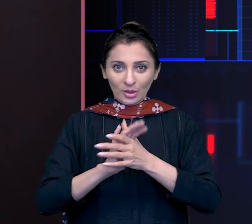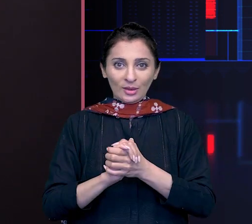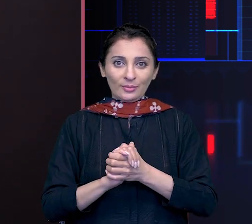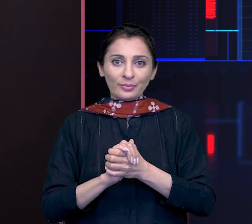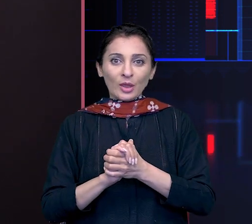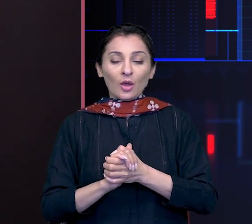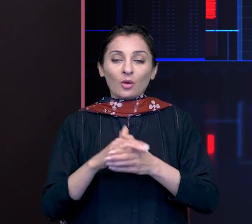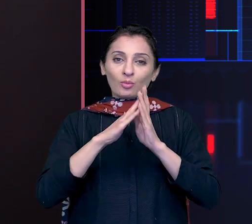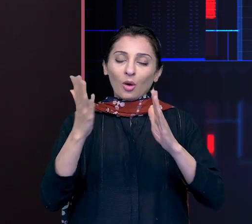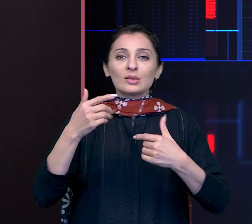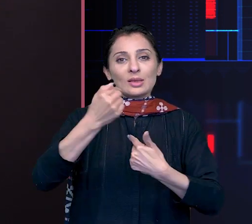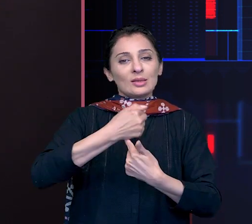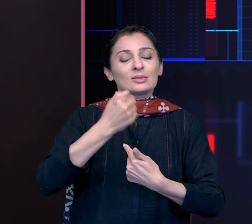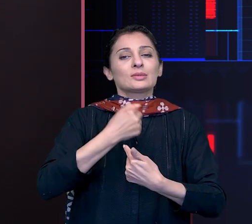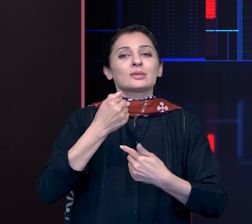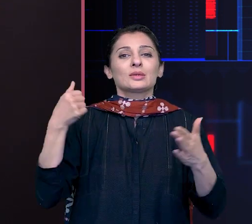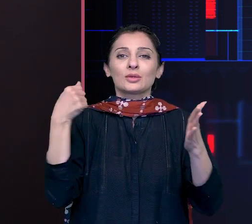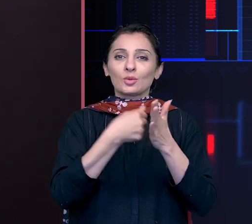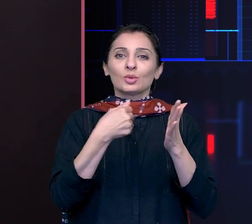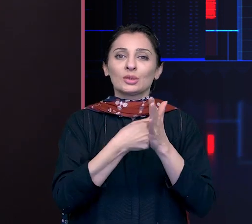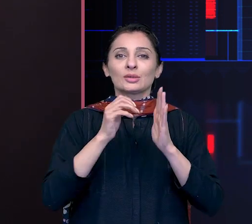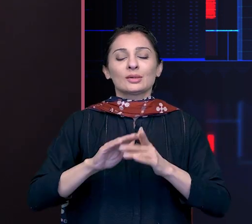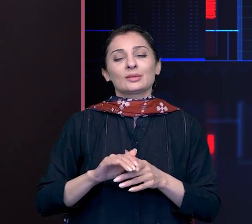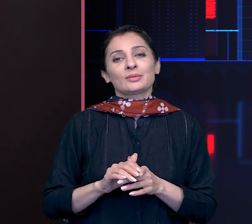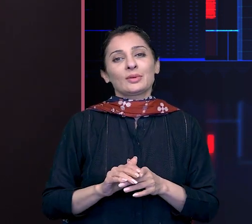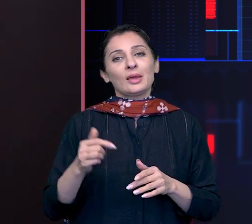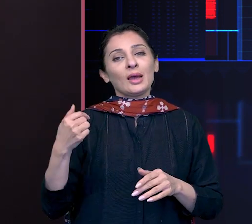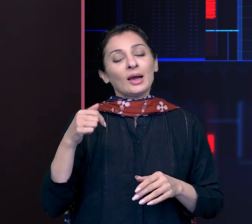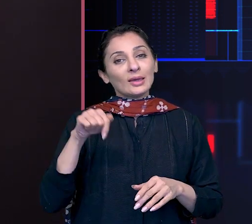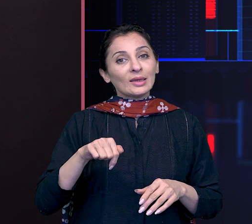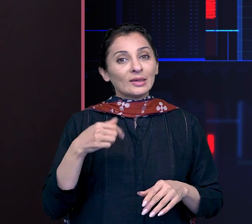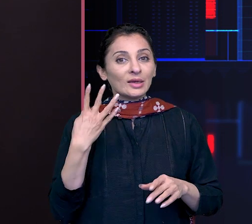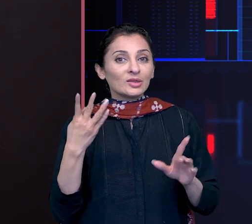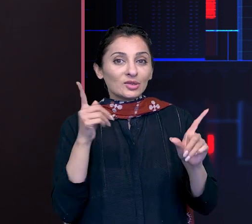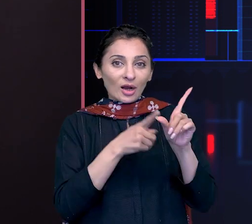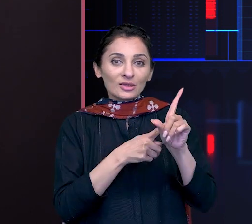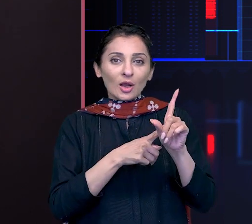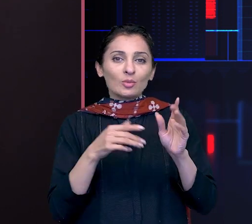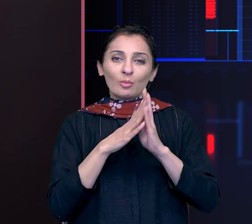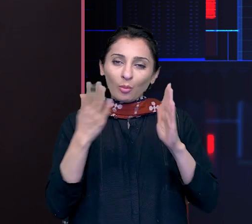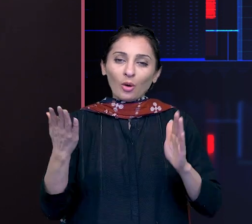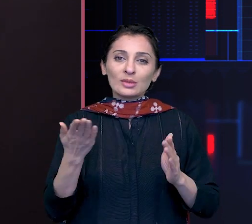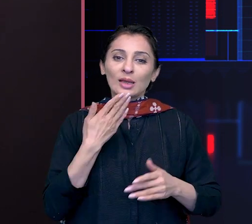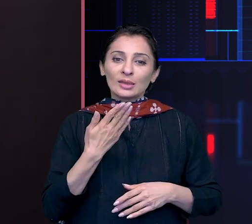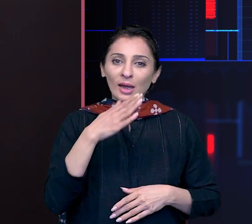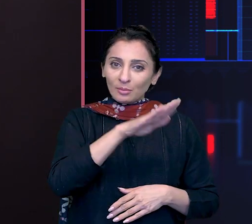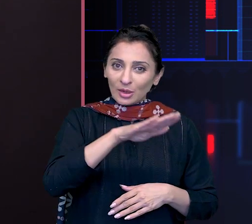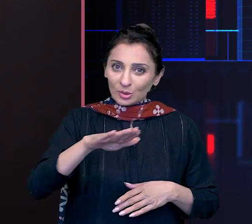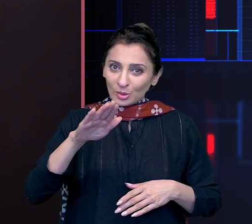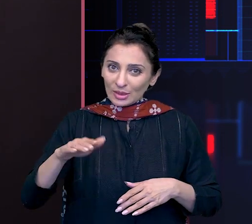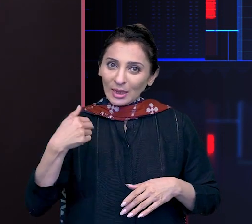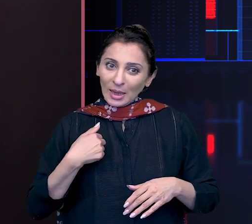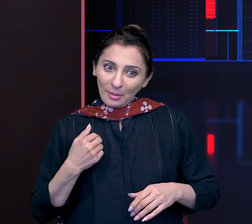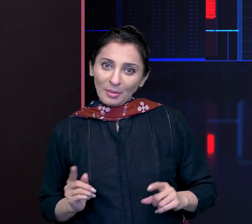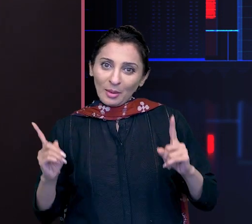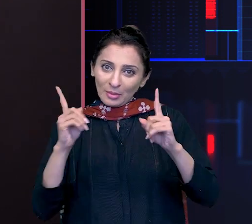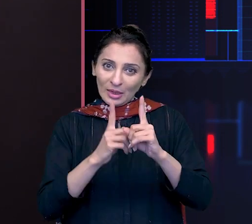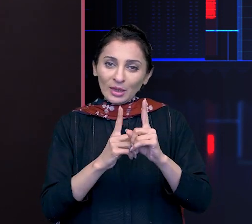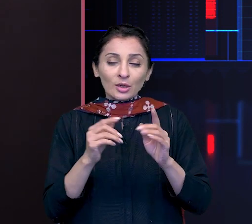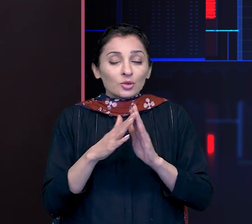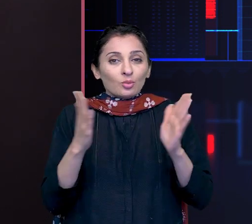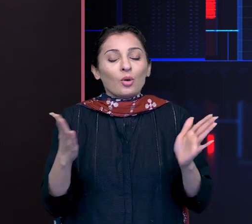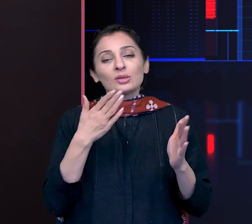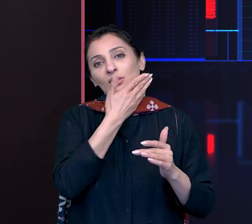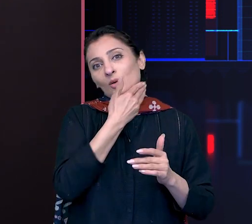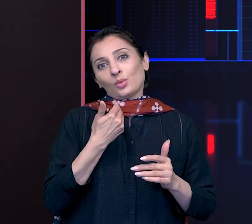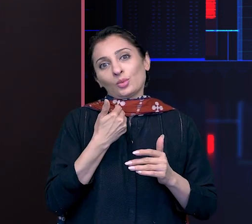ہیں اور زیادہ سے زیادہ سیکھنے کی کوشش کرتے ہیں. ان 4 سالوں میں ایک نہیں بلکہ کئی ایسے اسٹوڈنٹ سے ملی جو بہت